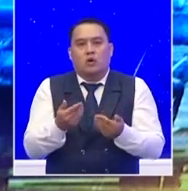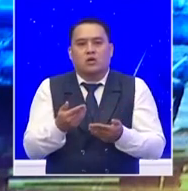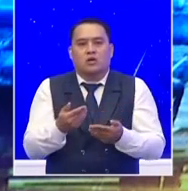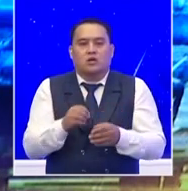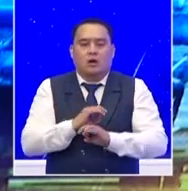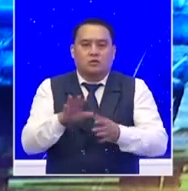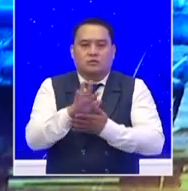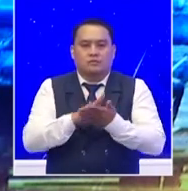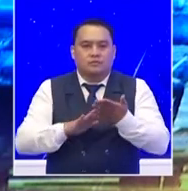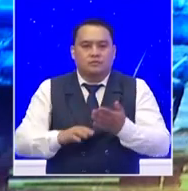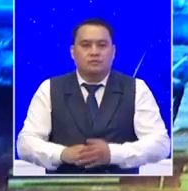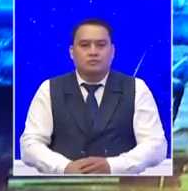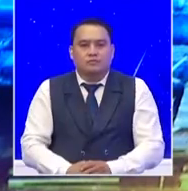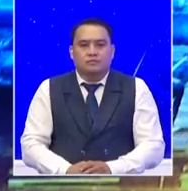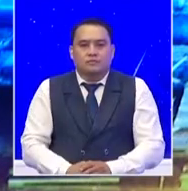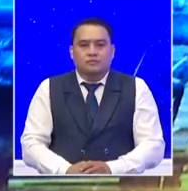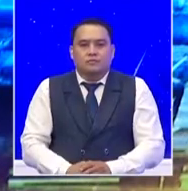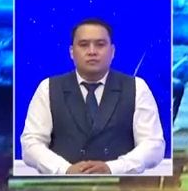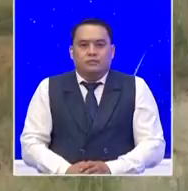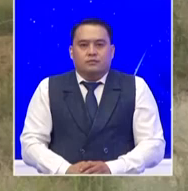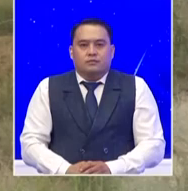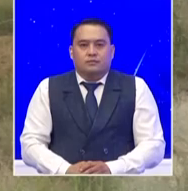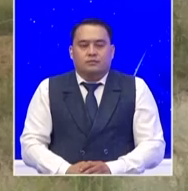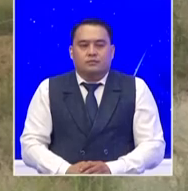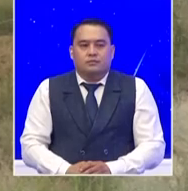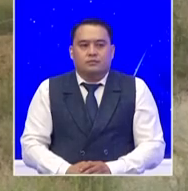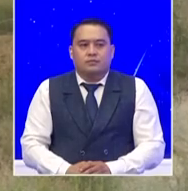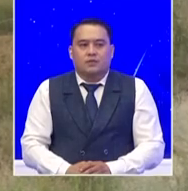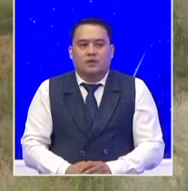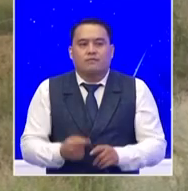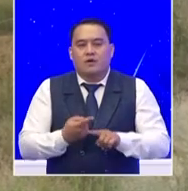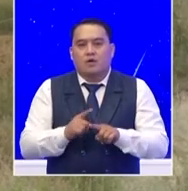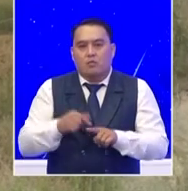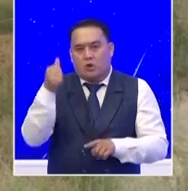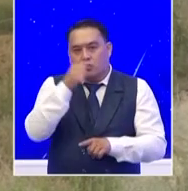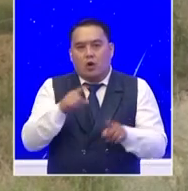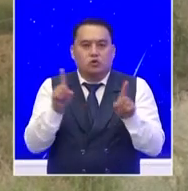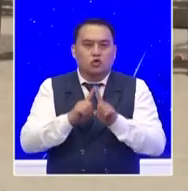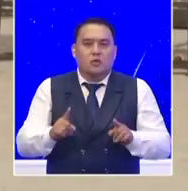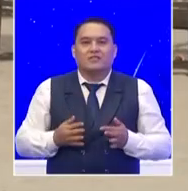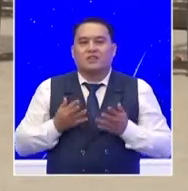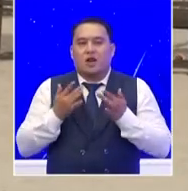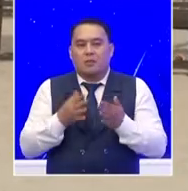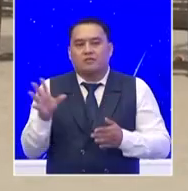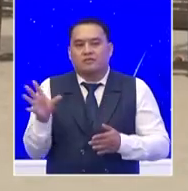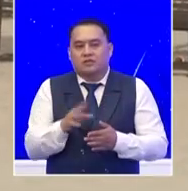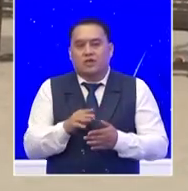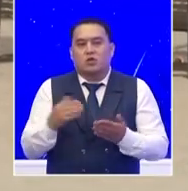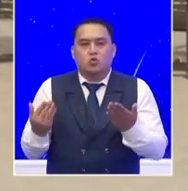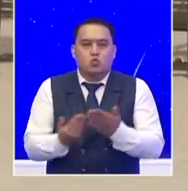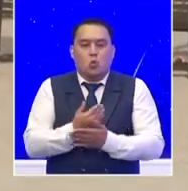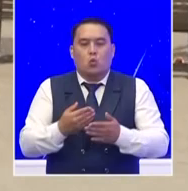дня, интересовалась Евгения Присяжная. В нынешнем сезоне к зонам отдыха особые требования. Для всех прописаны